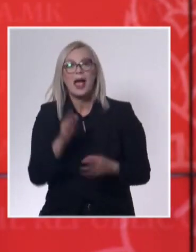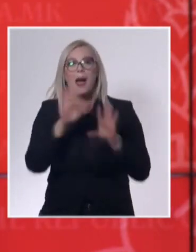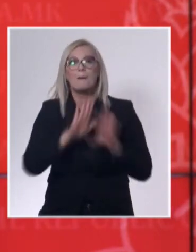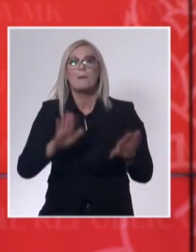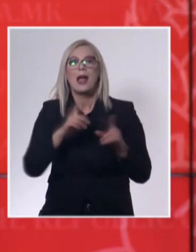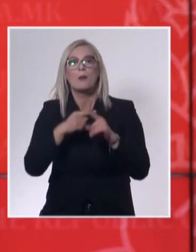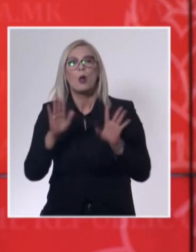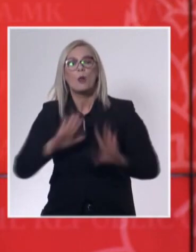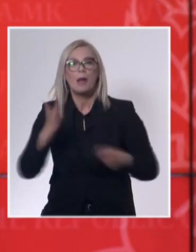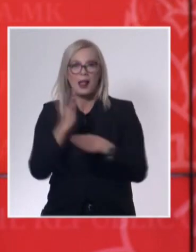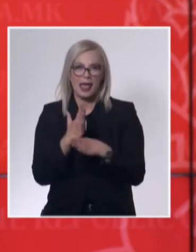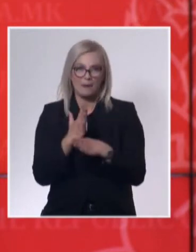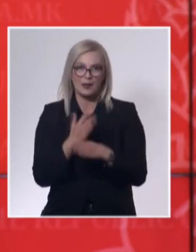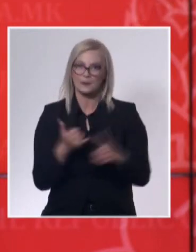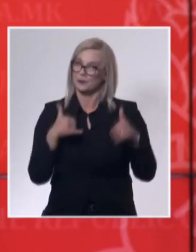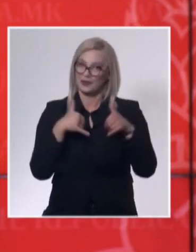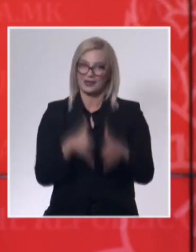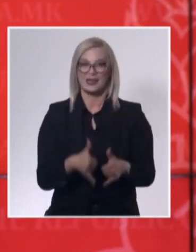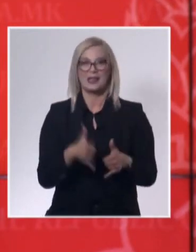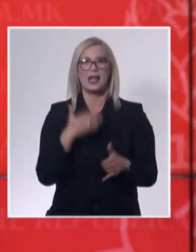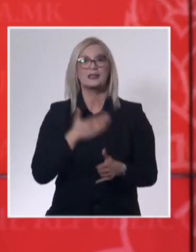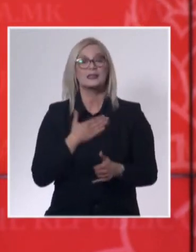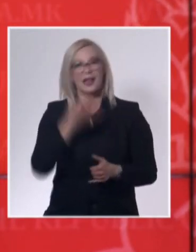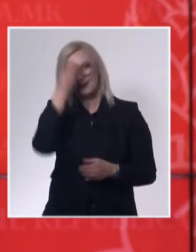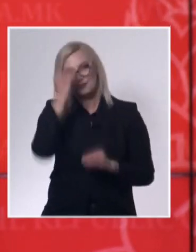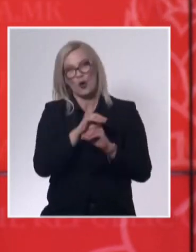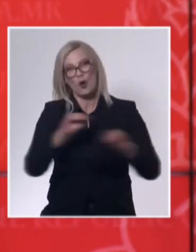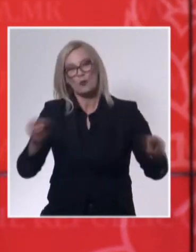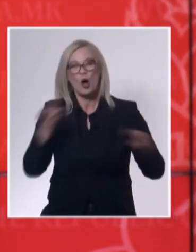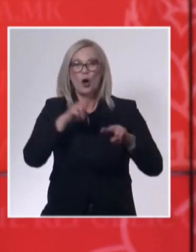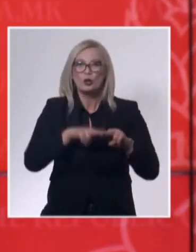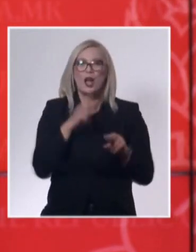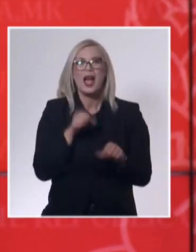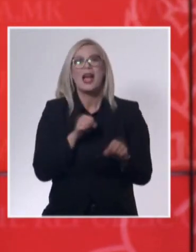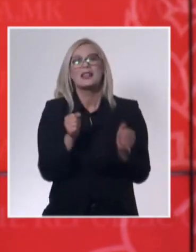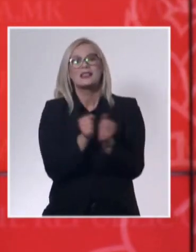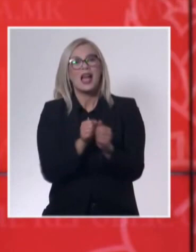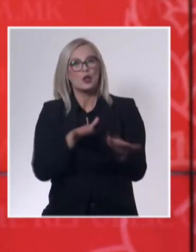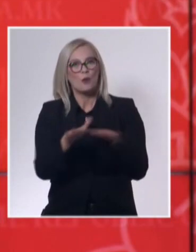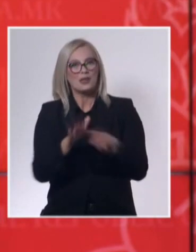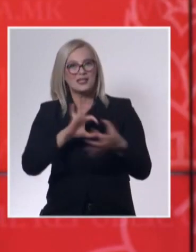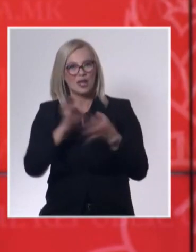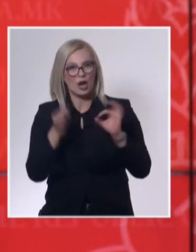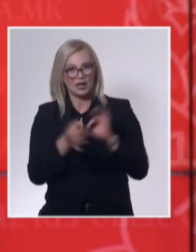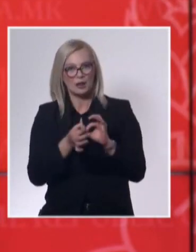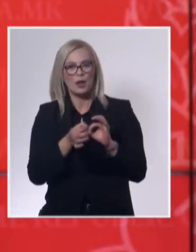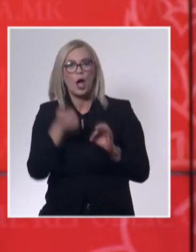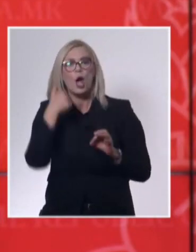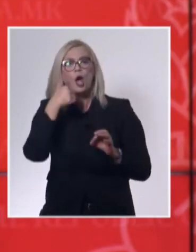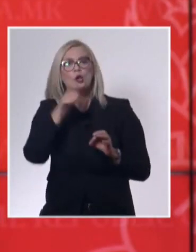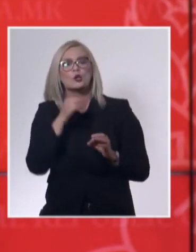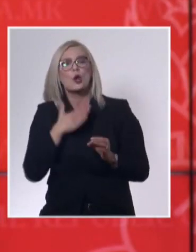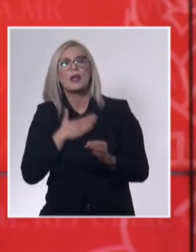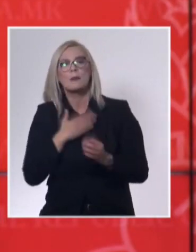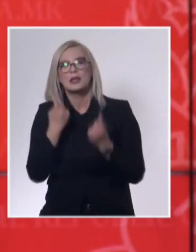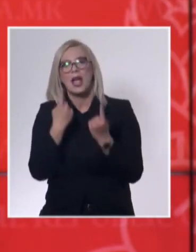lopës, kashkavalli, kosi dhe jogurti. Çmimet janë ulur për 10% dhe vendimi është i vlefshëm nga 17 mars deri